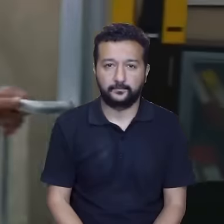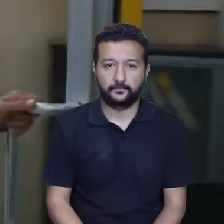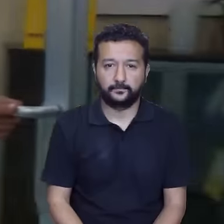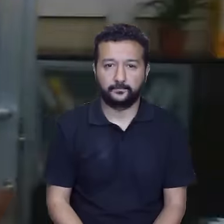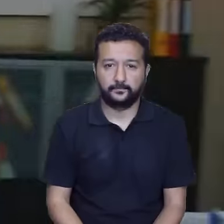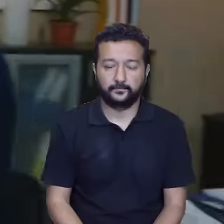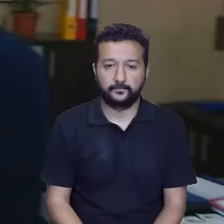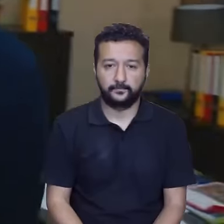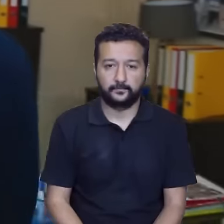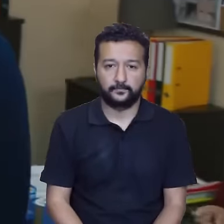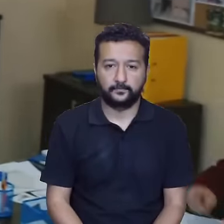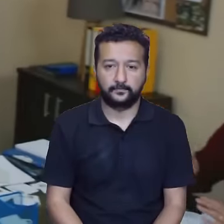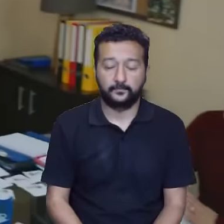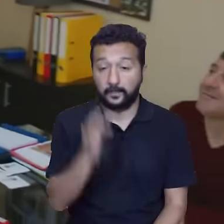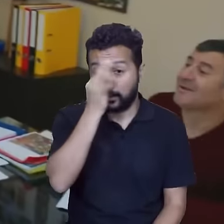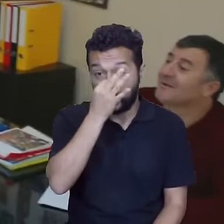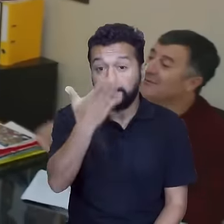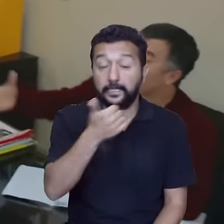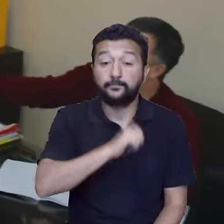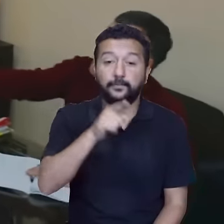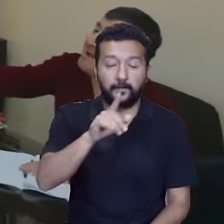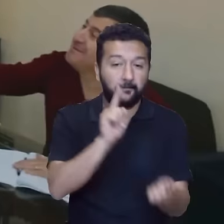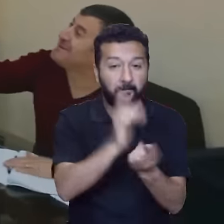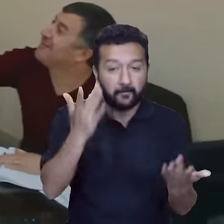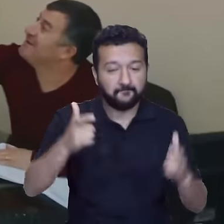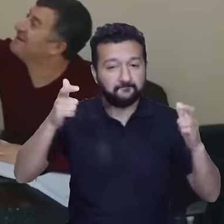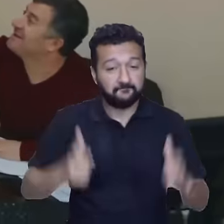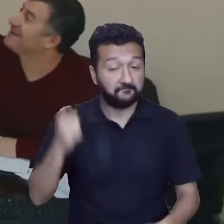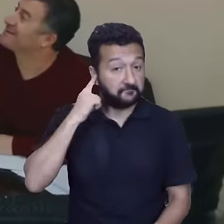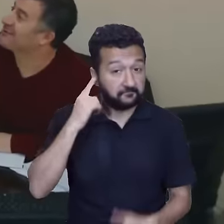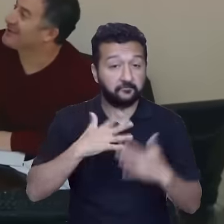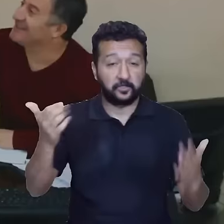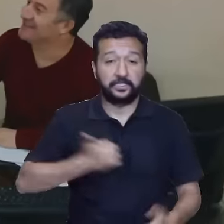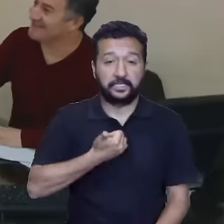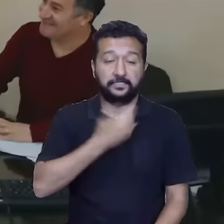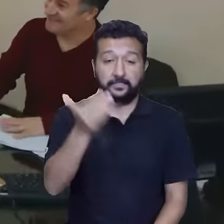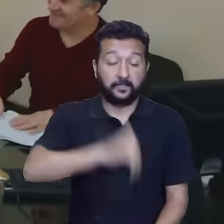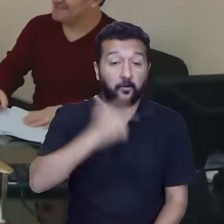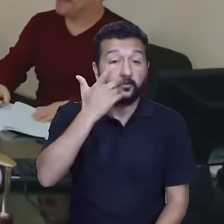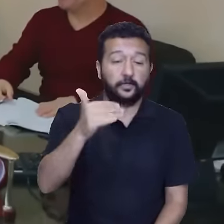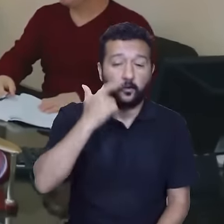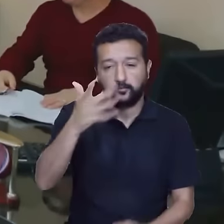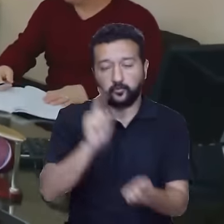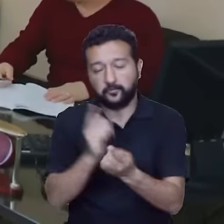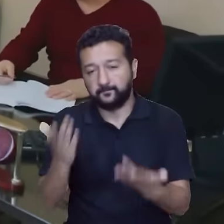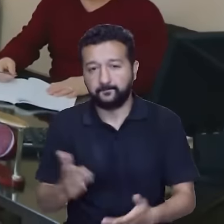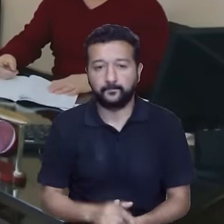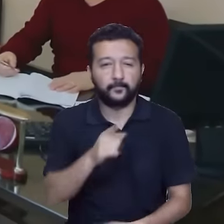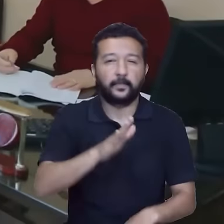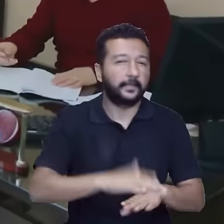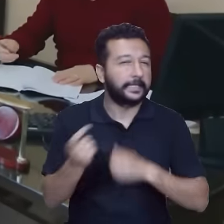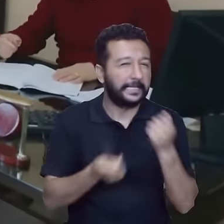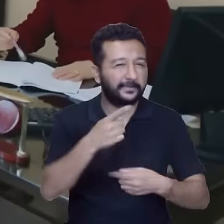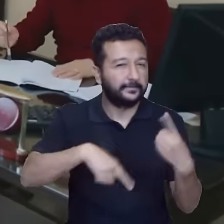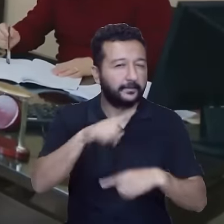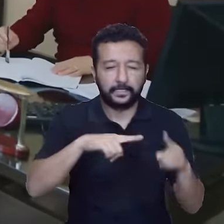Tarık Şevket'in dükkanına geldi. Kolay gelsin Şevket abi. Vay mahallemizin afilli delikanlısı, hoş geldin. Hoş bulduk abi, eyvallah. Nasıl gidiyor